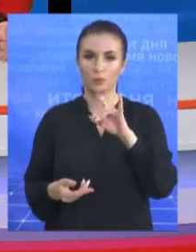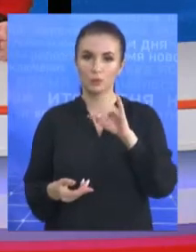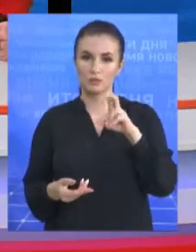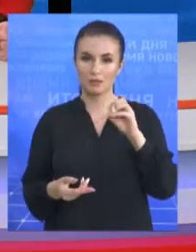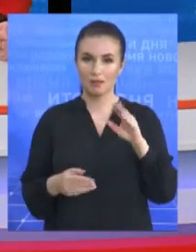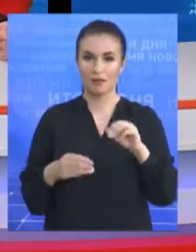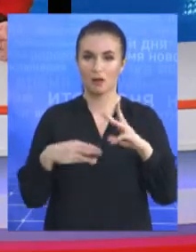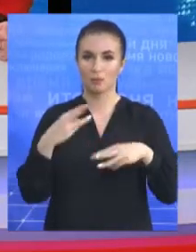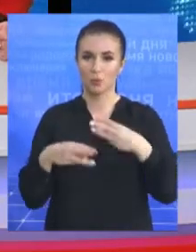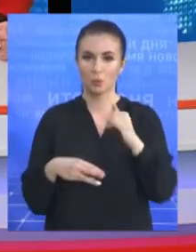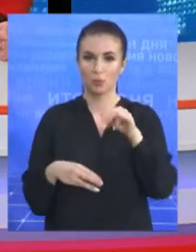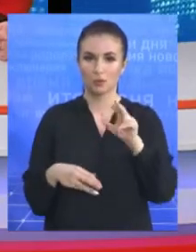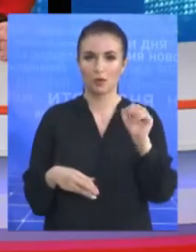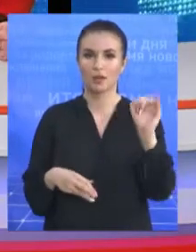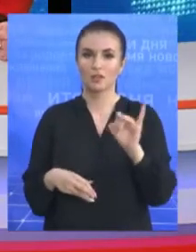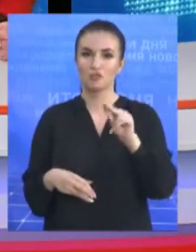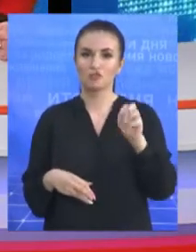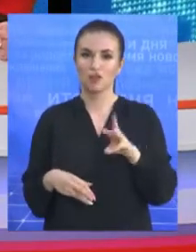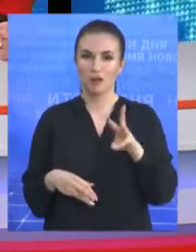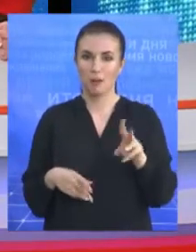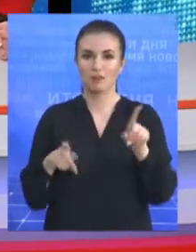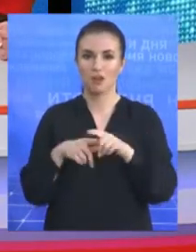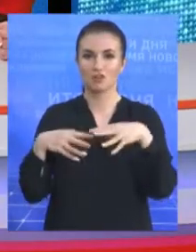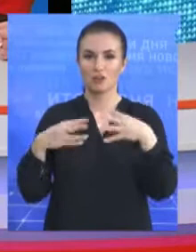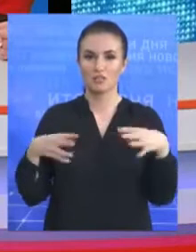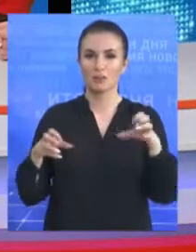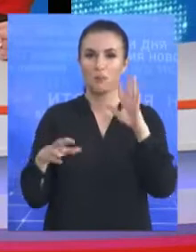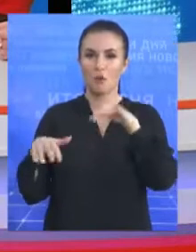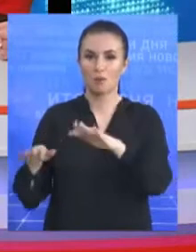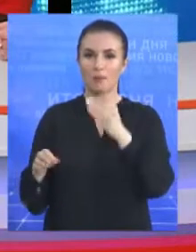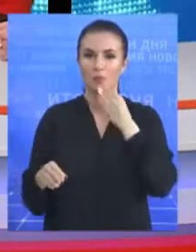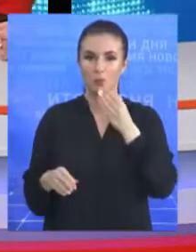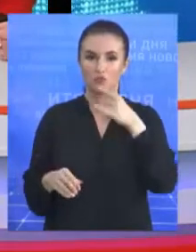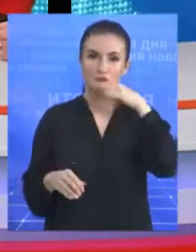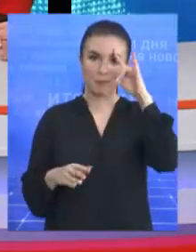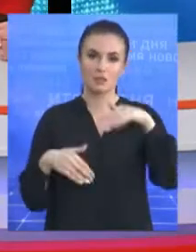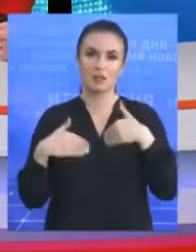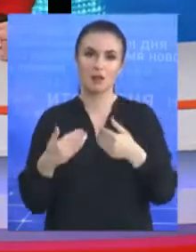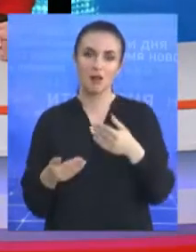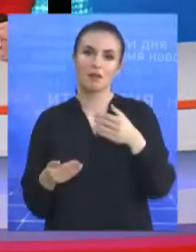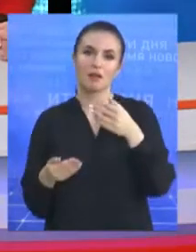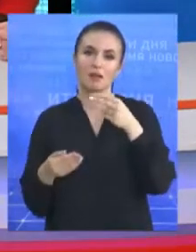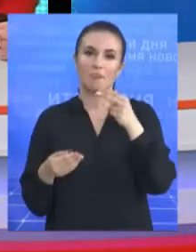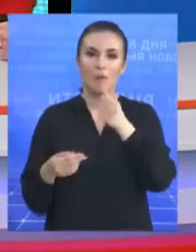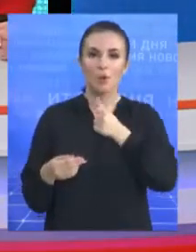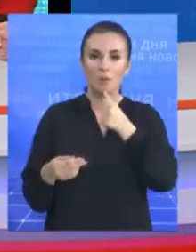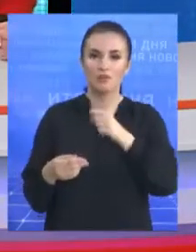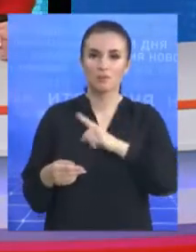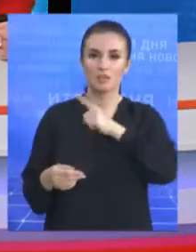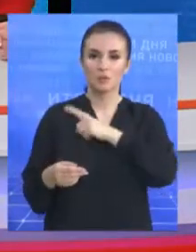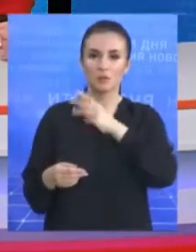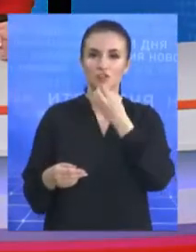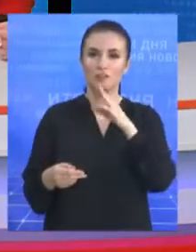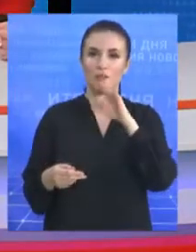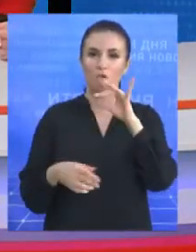брускетта с копченой уткой и инжирным джемом, а еще тальятелле с морепродуктами. Челябинцам предлагают оценить мастерство